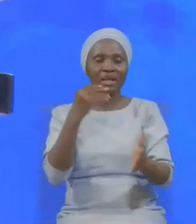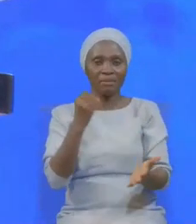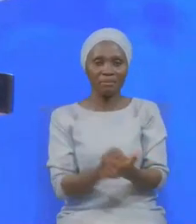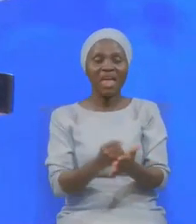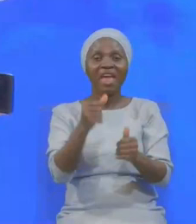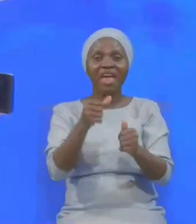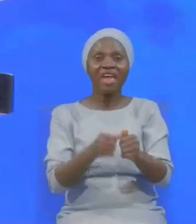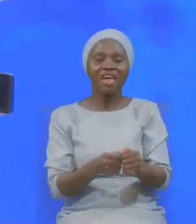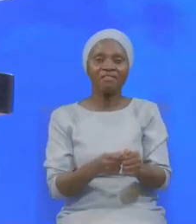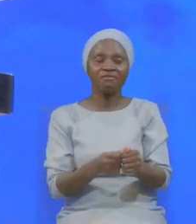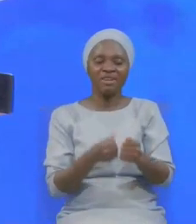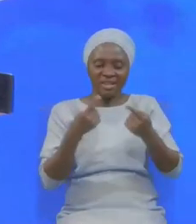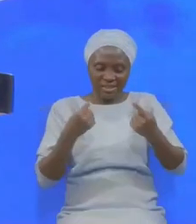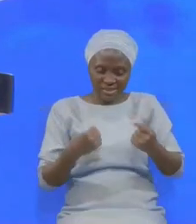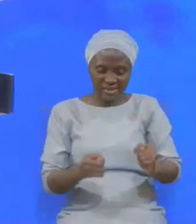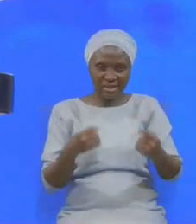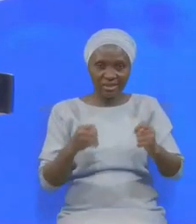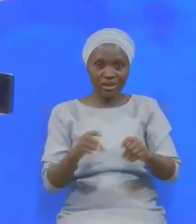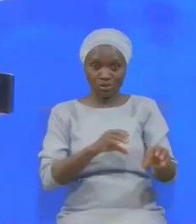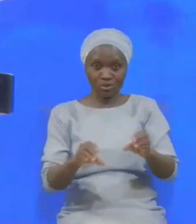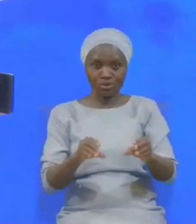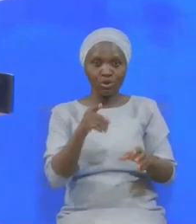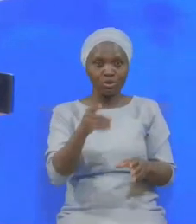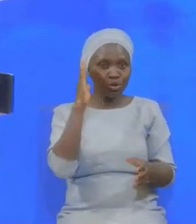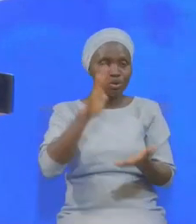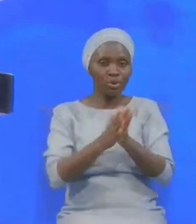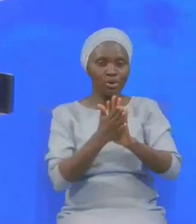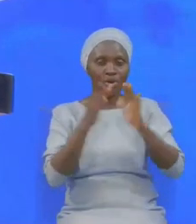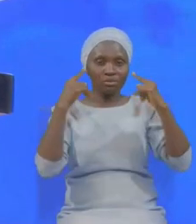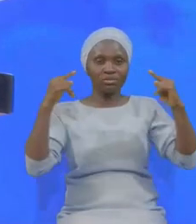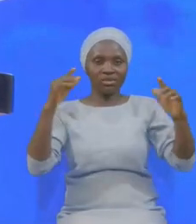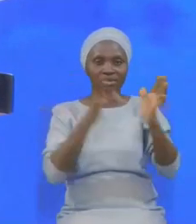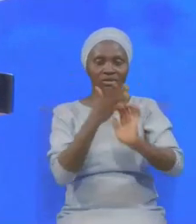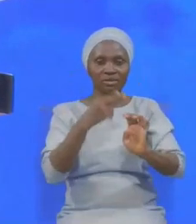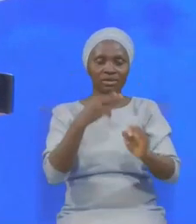Vous allez réussir tous vos efforts.